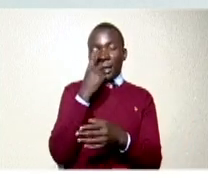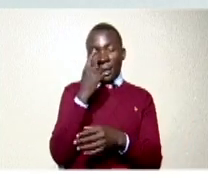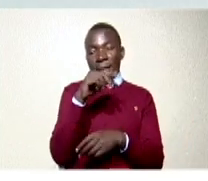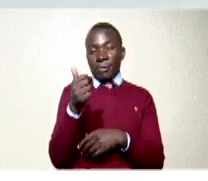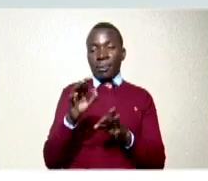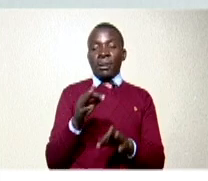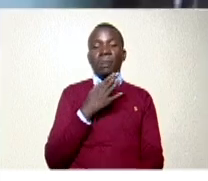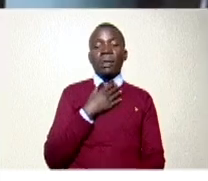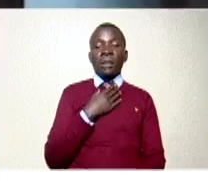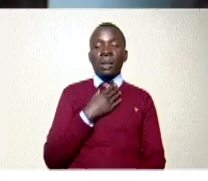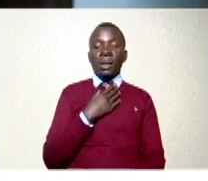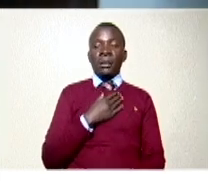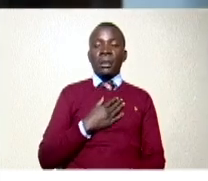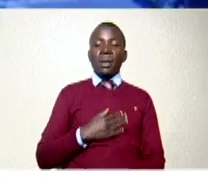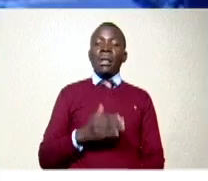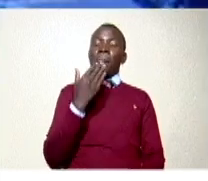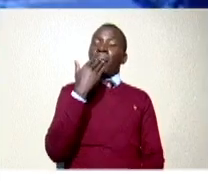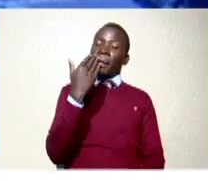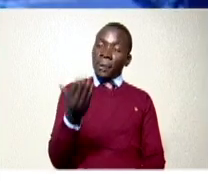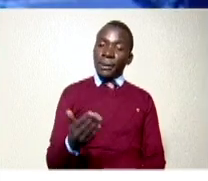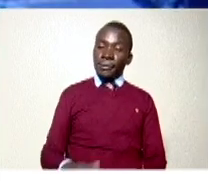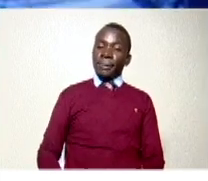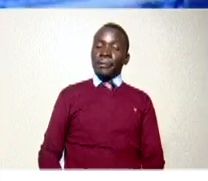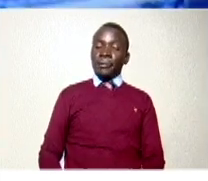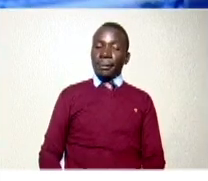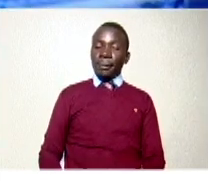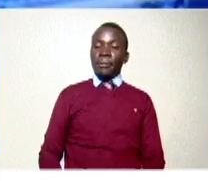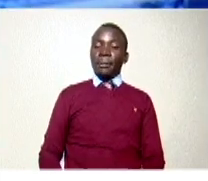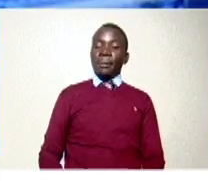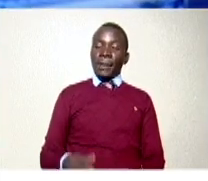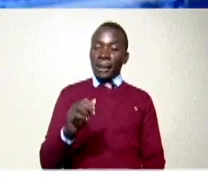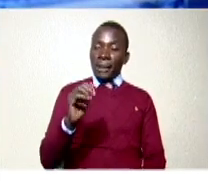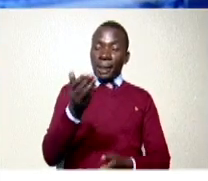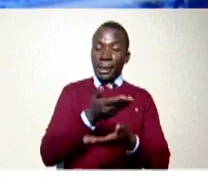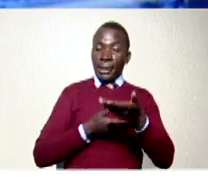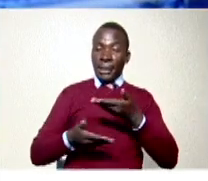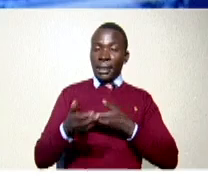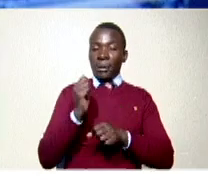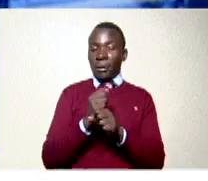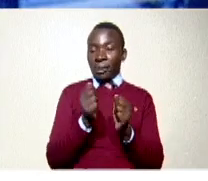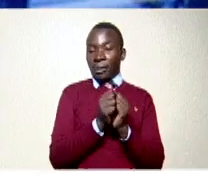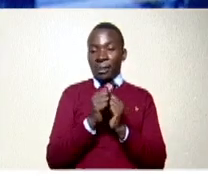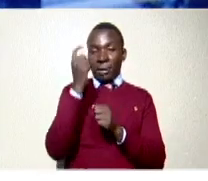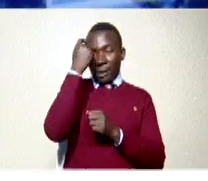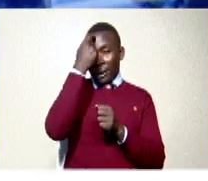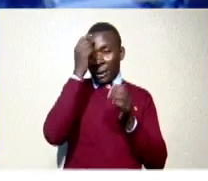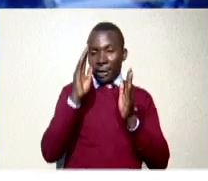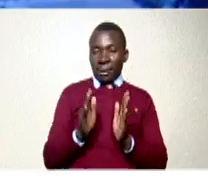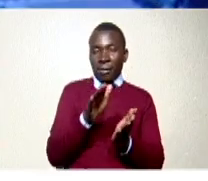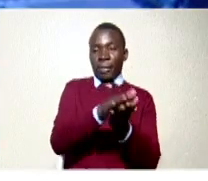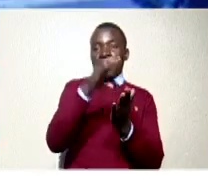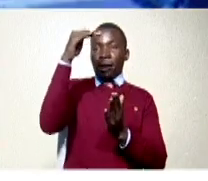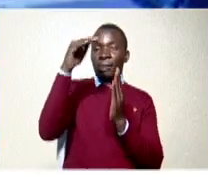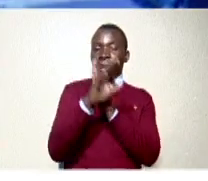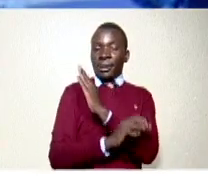twifuza murakoze cyane gavana ni ikiganiro rero twagiranye na guverineri wa banki nkuru y'igihugu